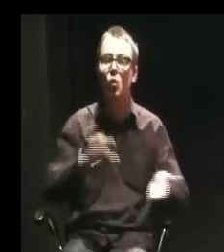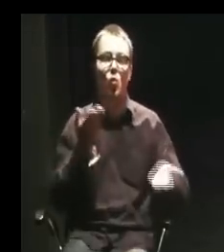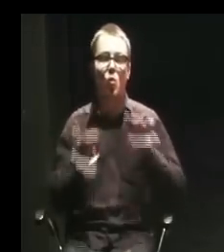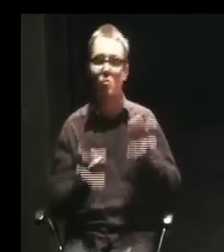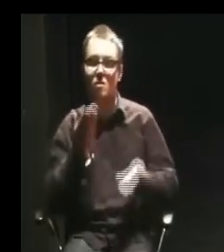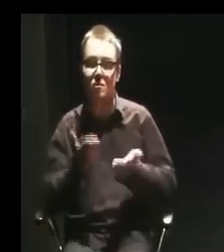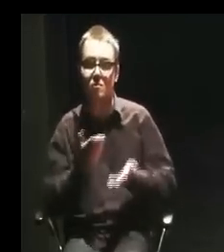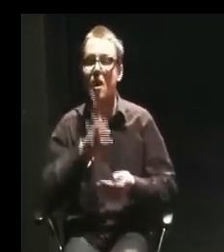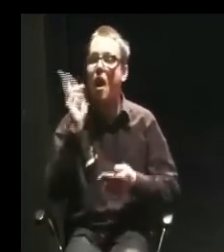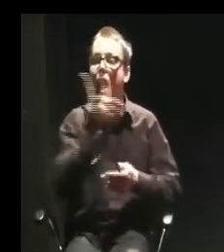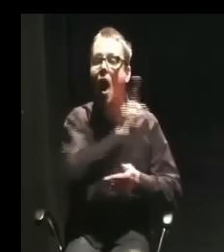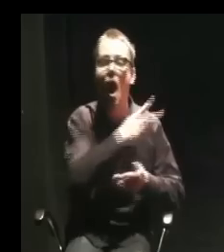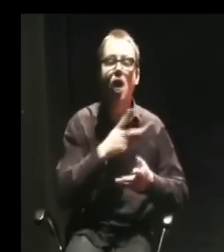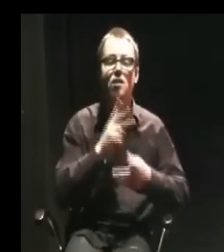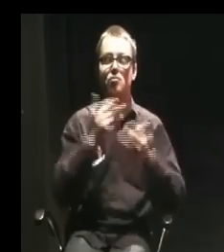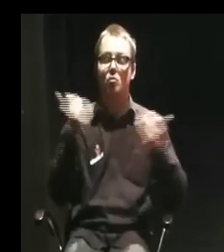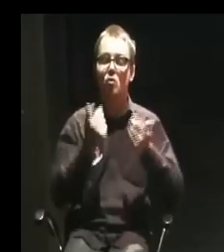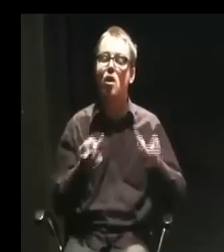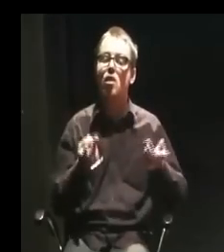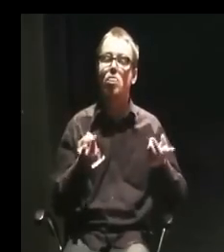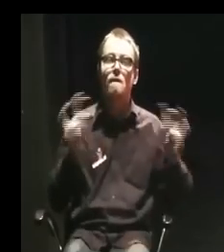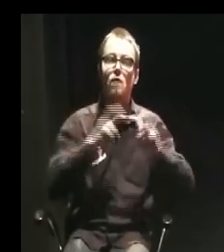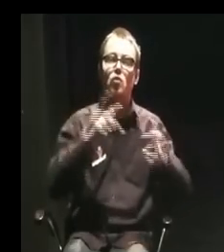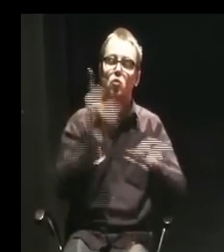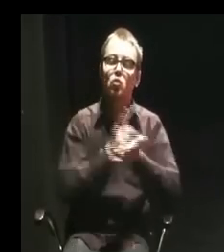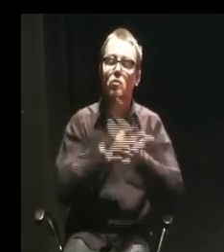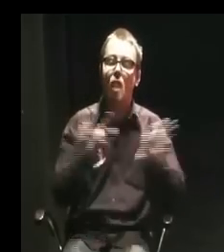ja, my wszyscy, wy wszyscy, którzy dzisiaj jesteście